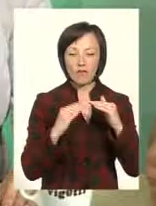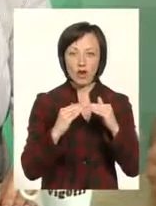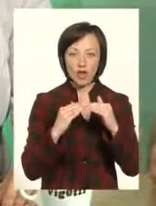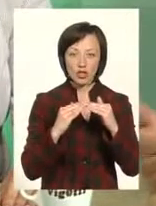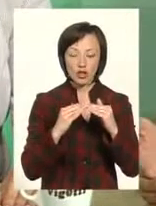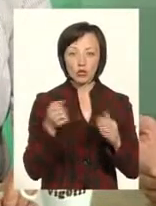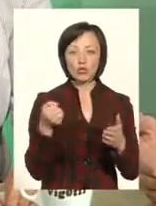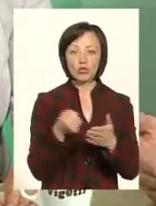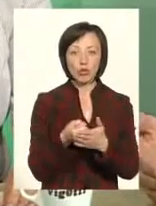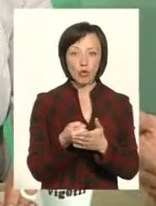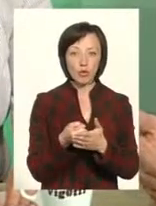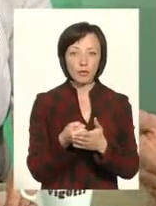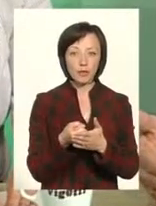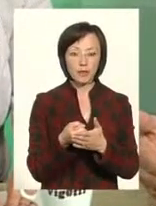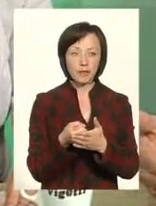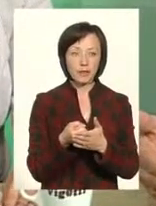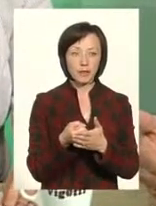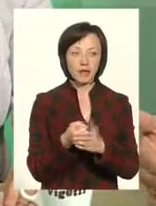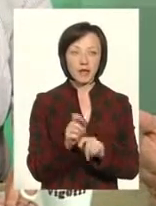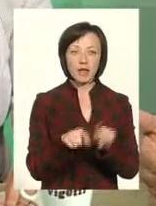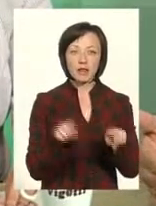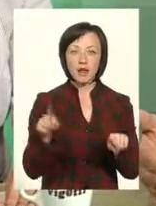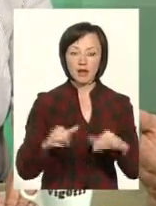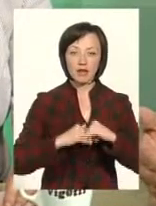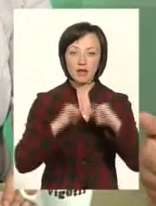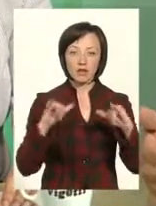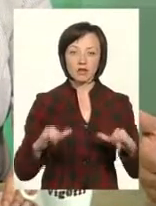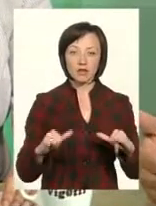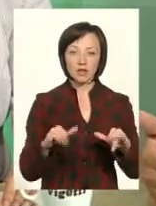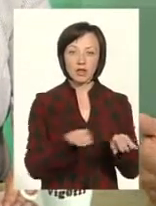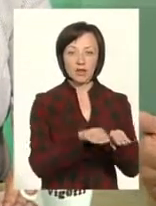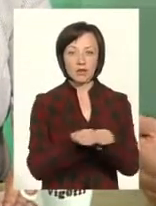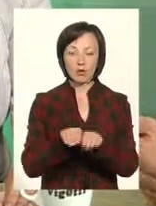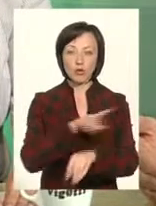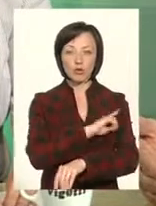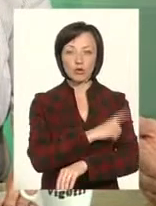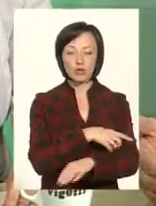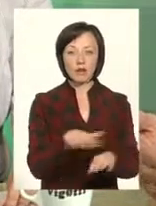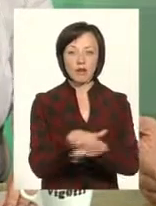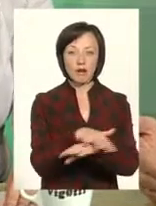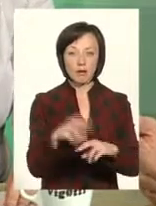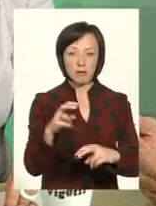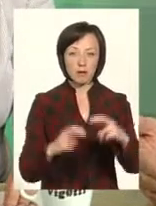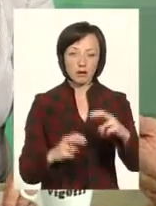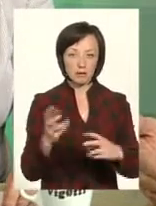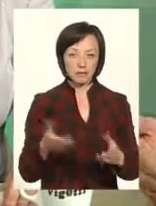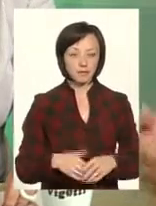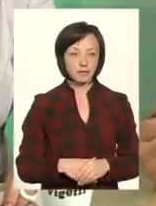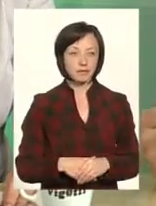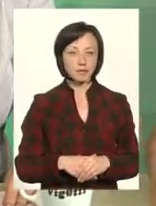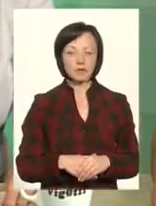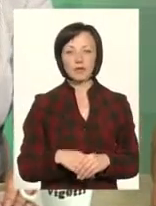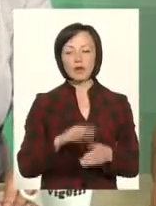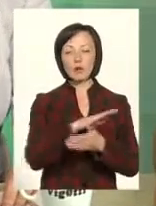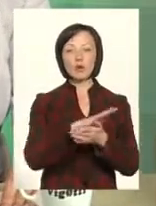так, до, якби деякі з них вже виросли на сьогоднішній день до рівня потужних фабрик легкої промисловості, які сьогодні